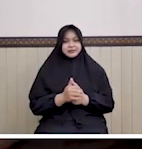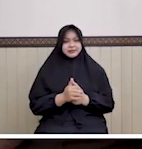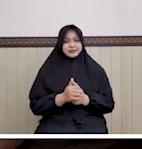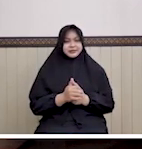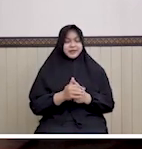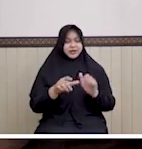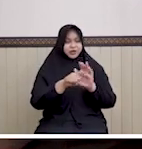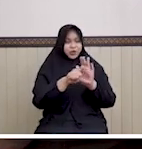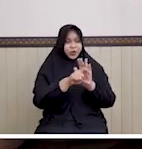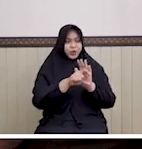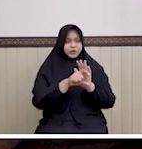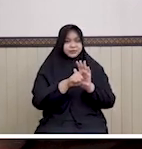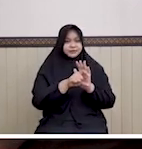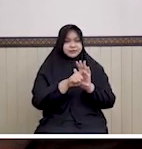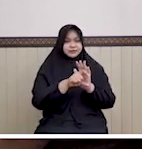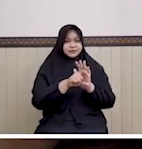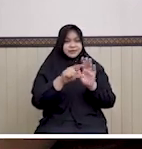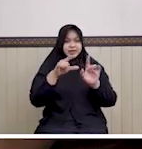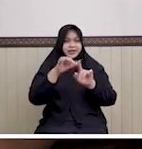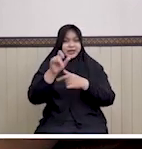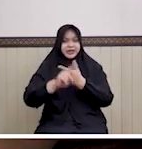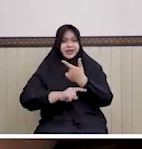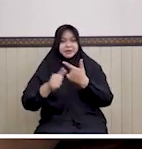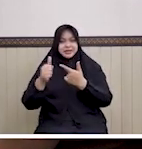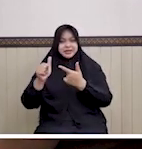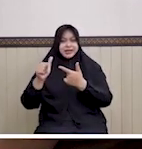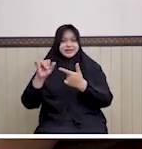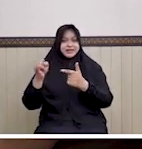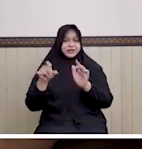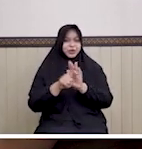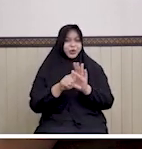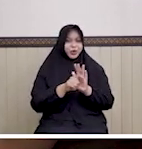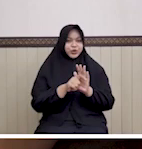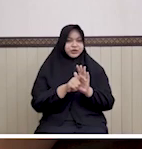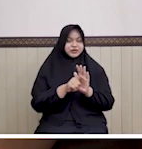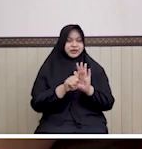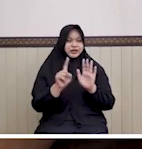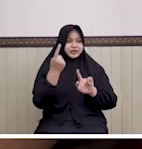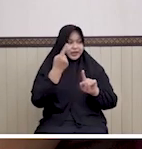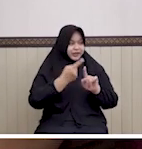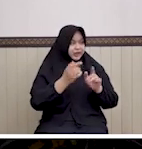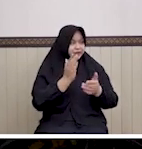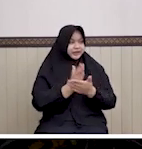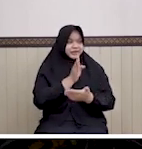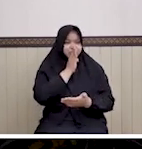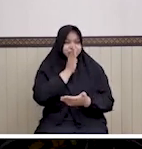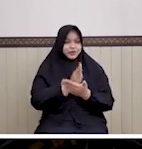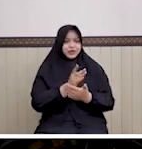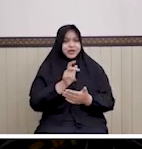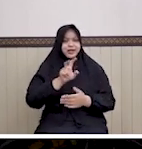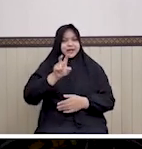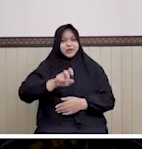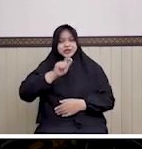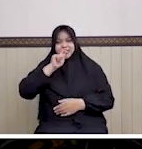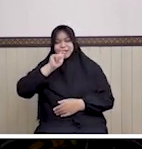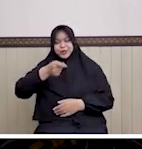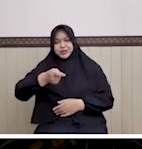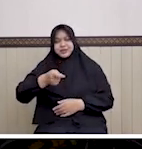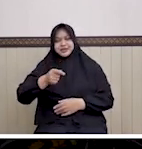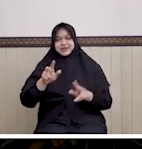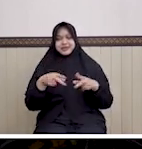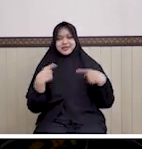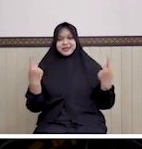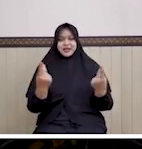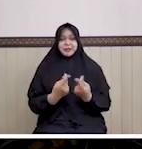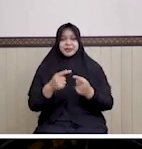contoh paling tidak di ini bisa menjadi contoh karena sekali lagi jujur buah harus diakui di